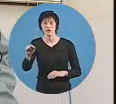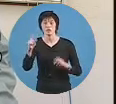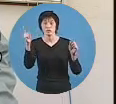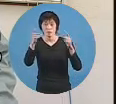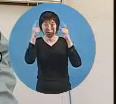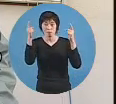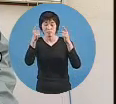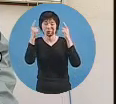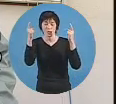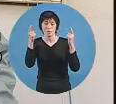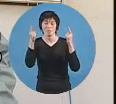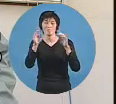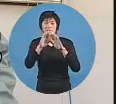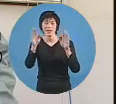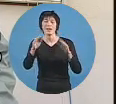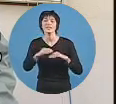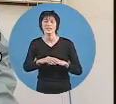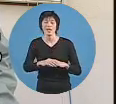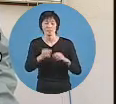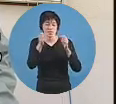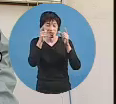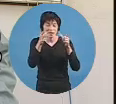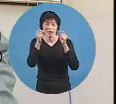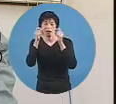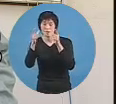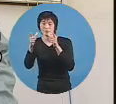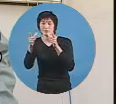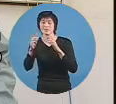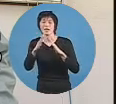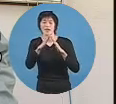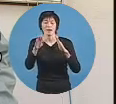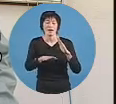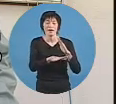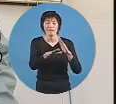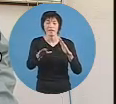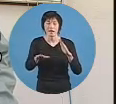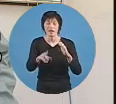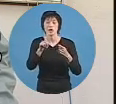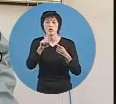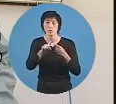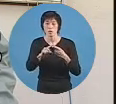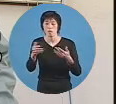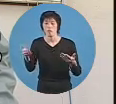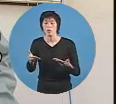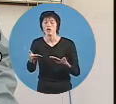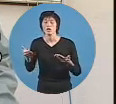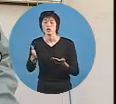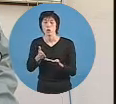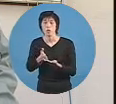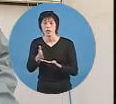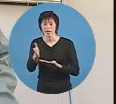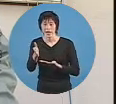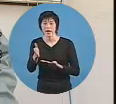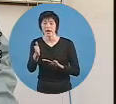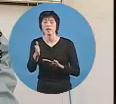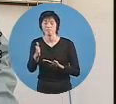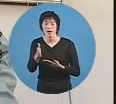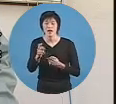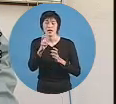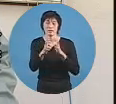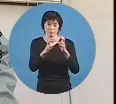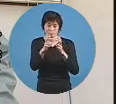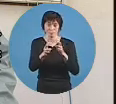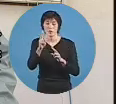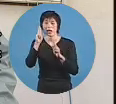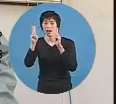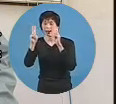そこで、リサイクルを啓発したり、家庭ゴミだけじゃなくて事業系のゴミもございますので、事業系のゴ